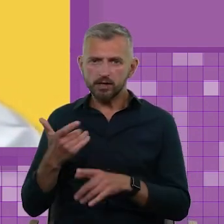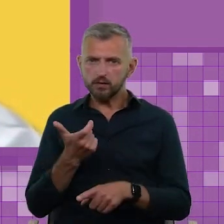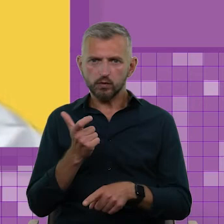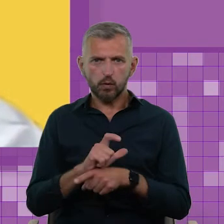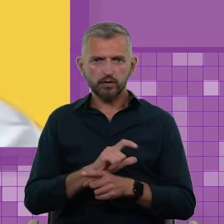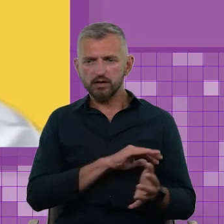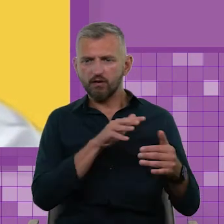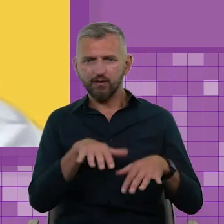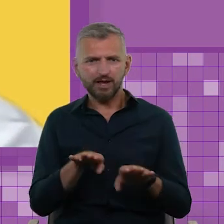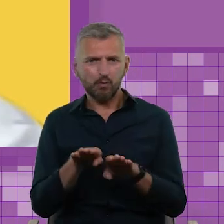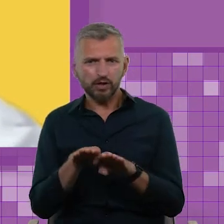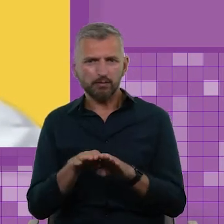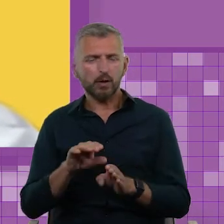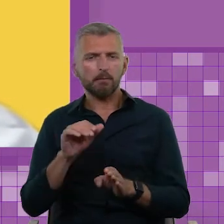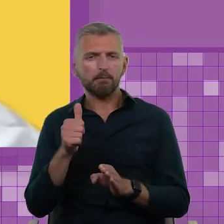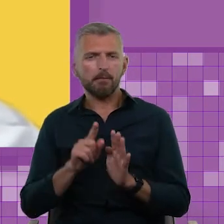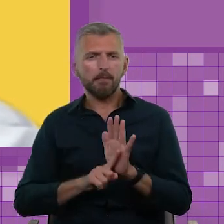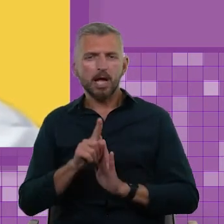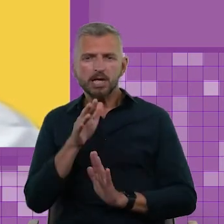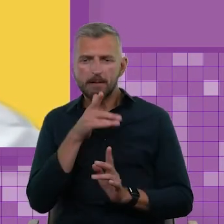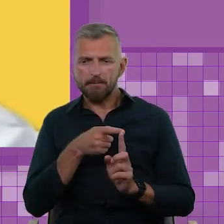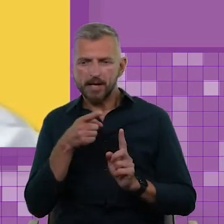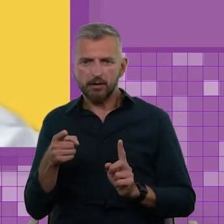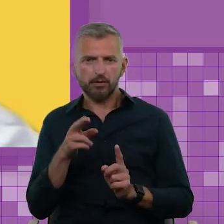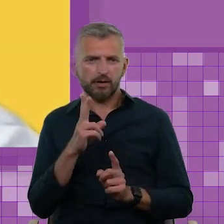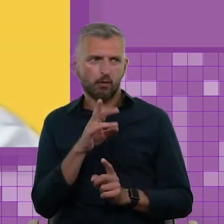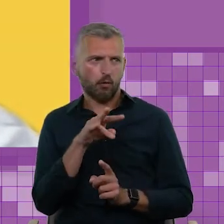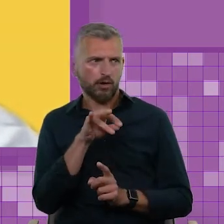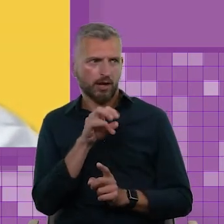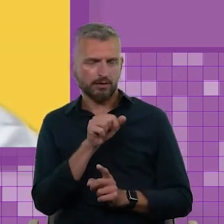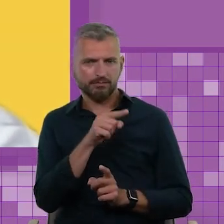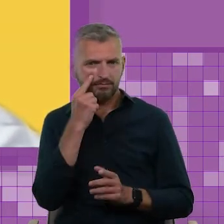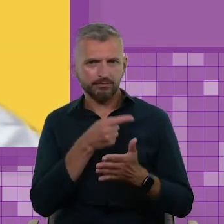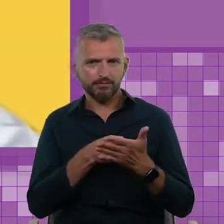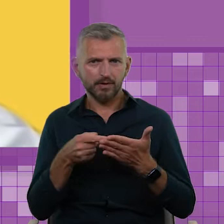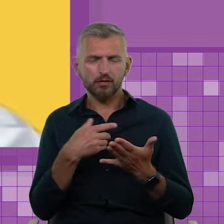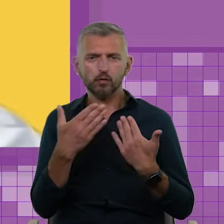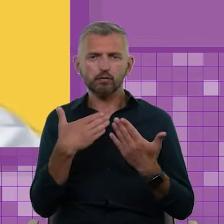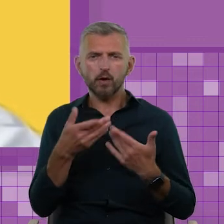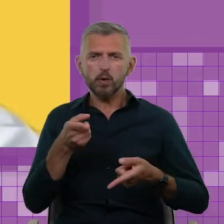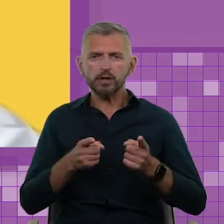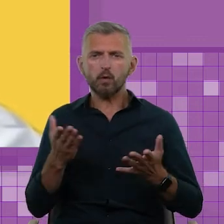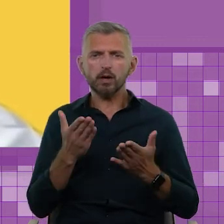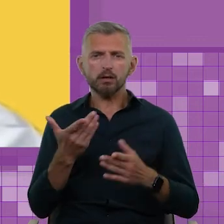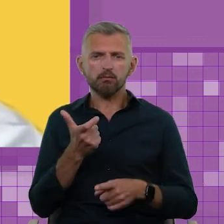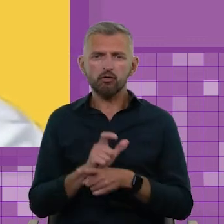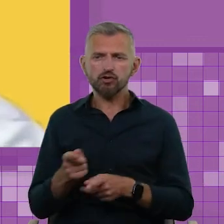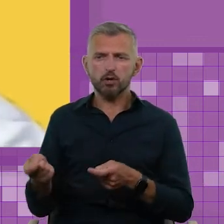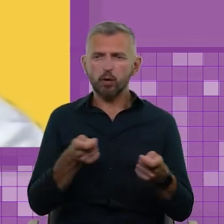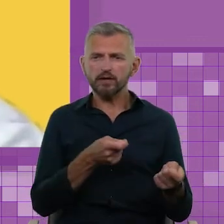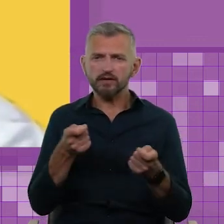досить хвилеподібно. Та, перший період, як мабуть, і Олена теж відмічала, вона стосувалася, звісно, якихось більш